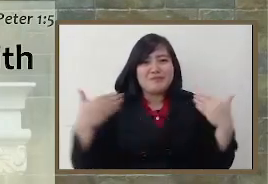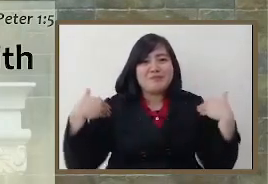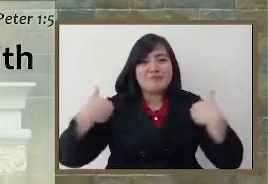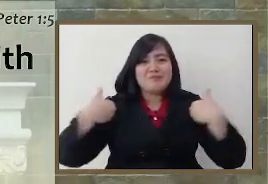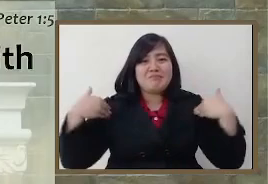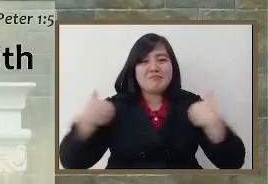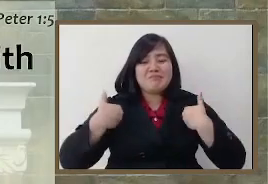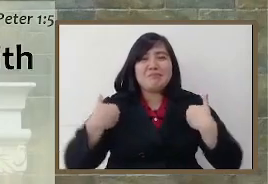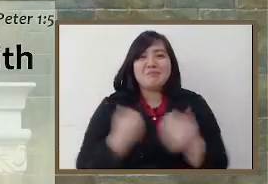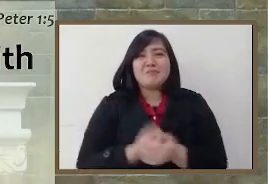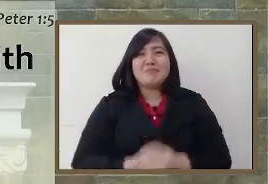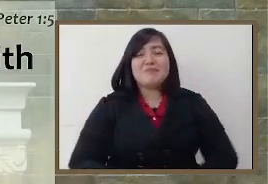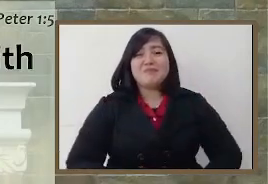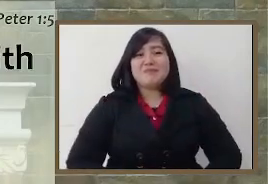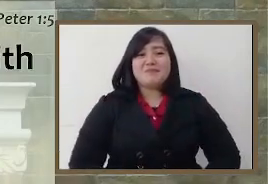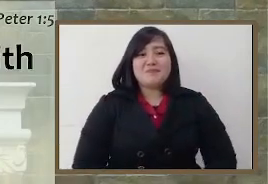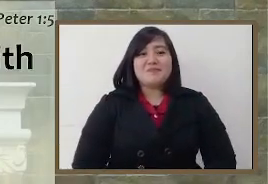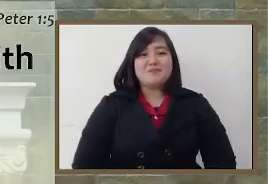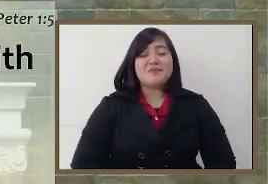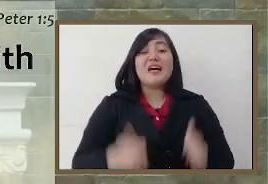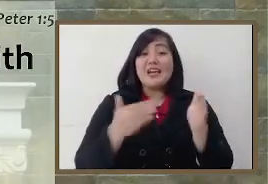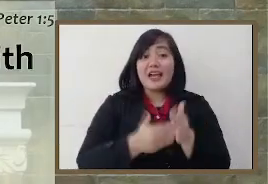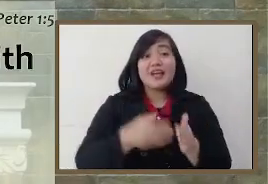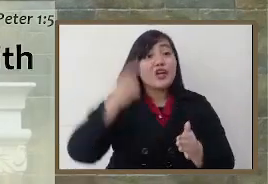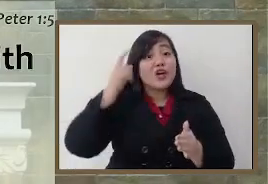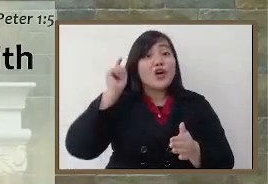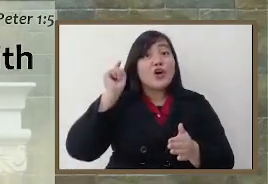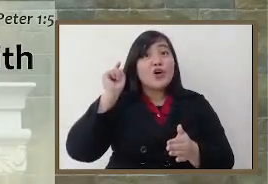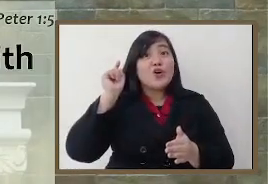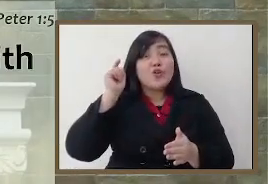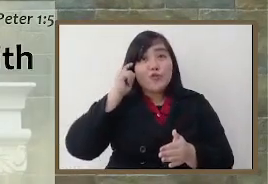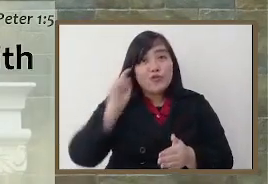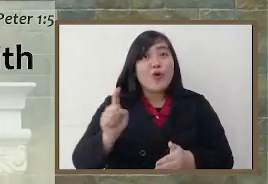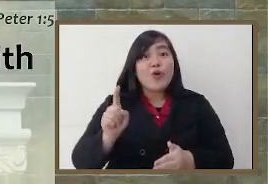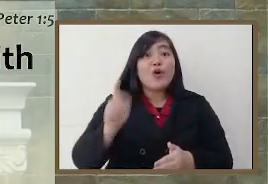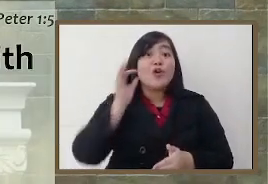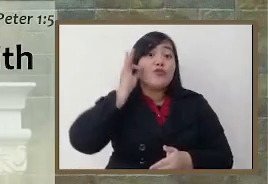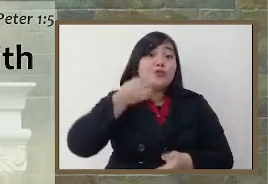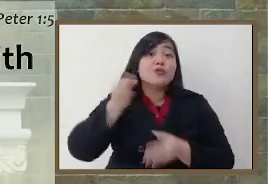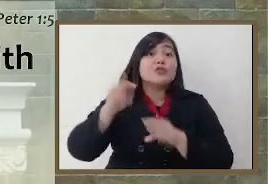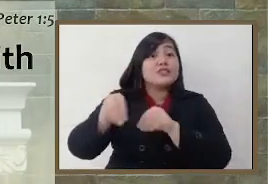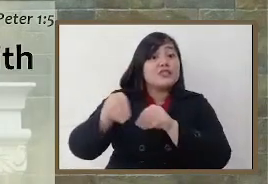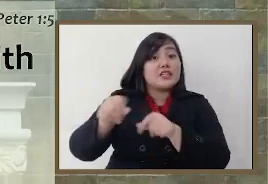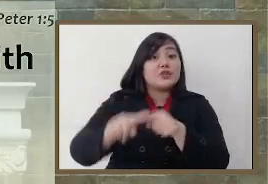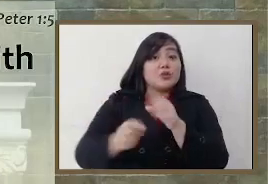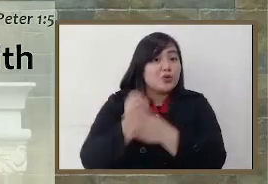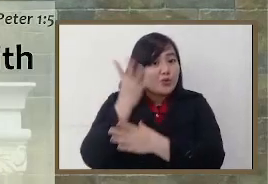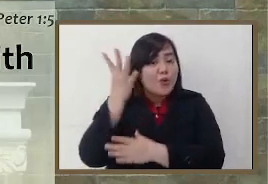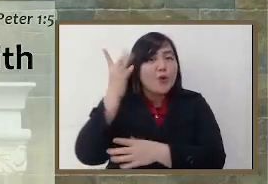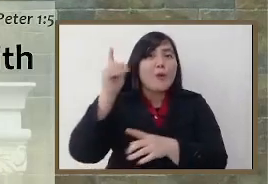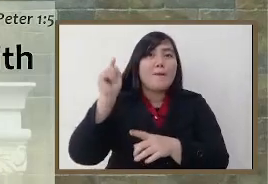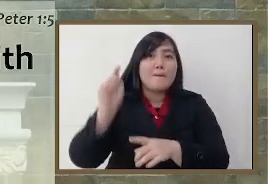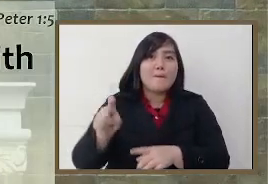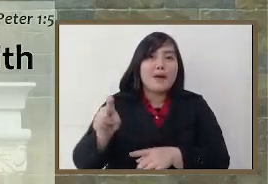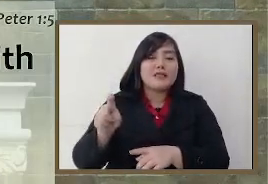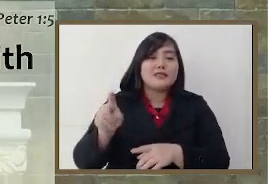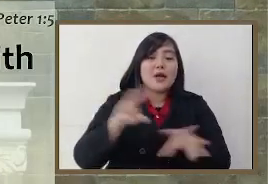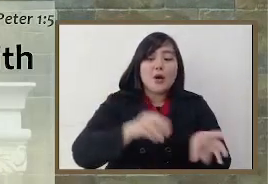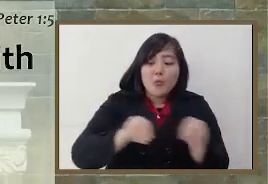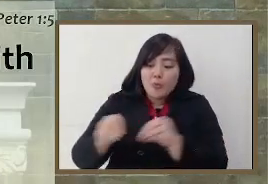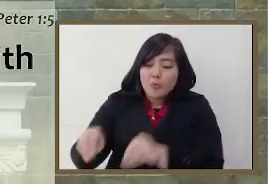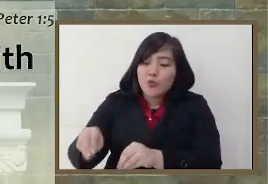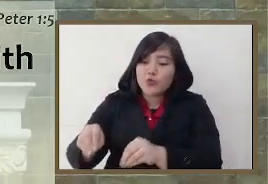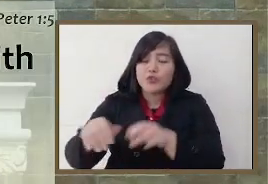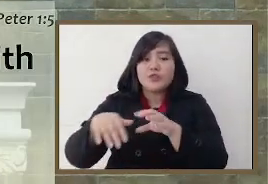Dagdagan mo ng soil, ilagay mo yung papaya sa soil o yung buto ng papaya, lagyan mo ng soil, then makikita mo